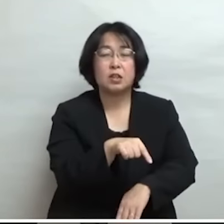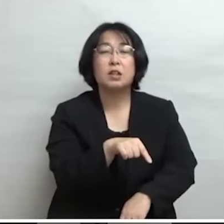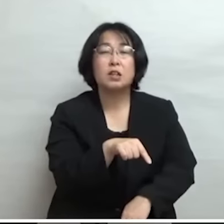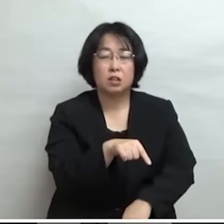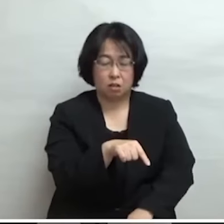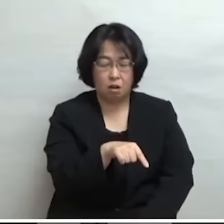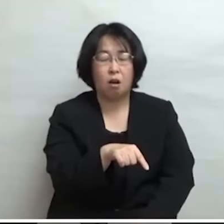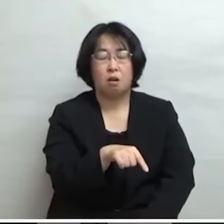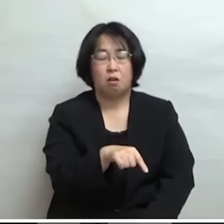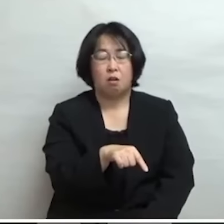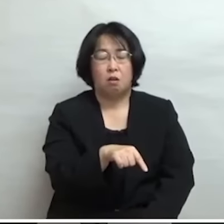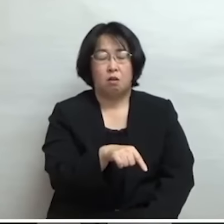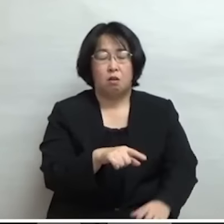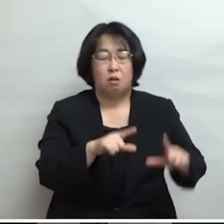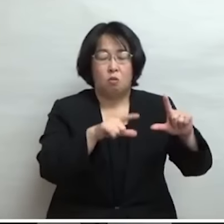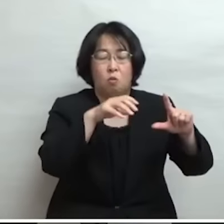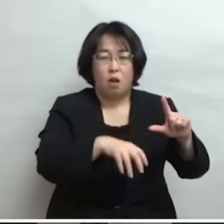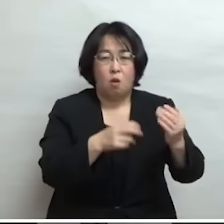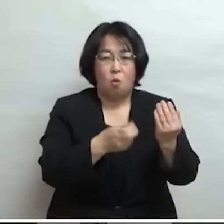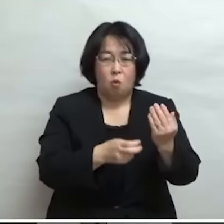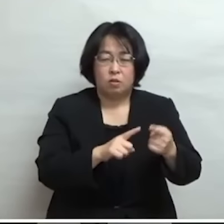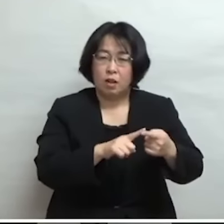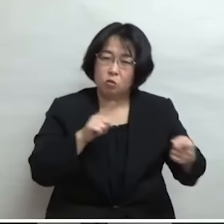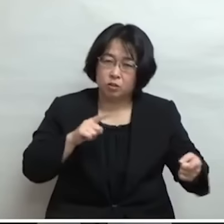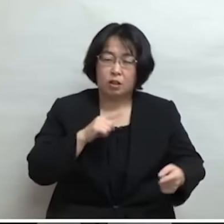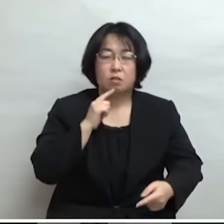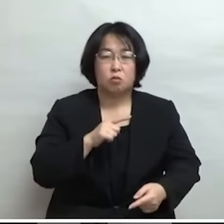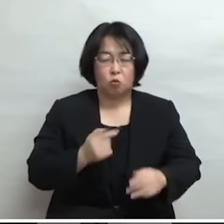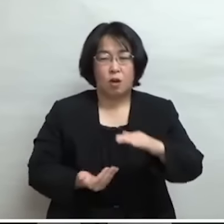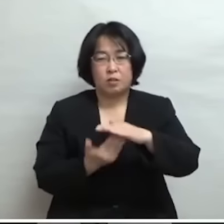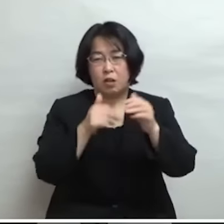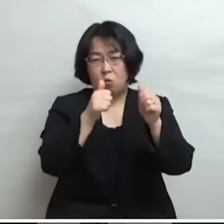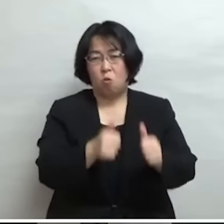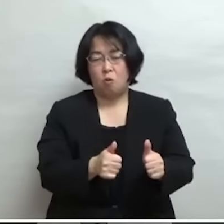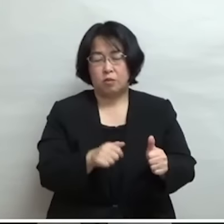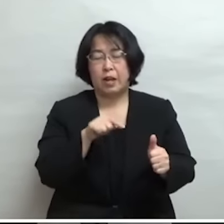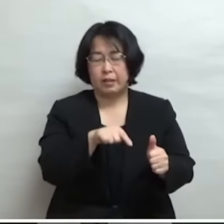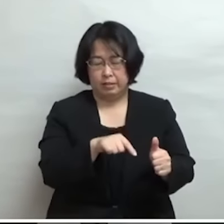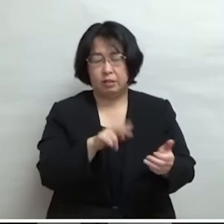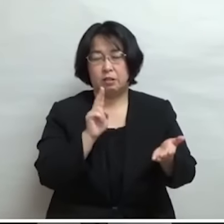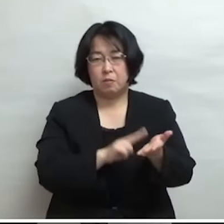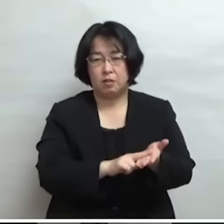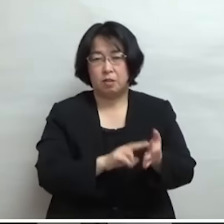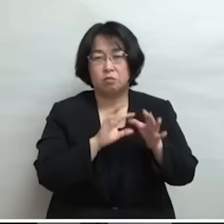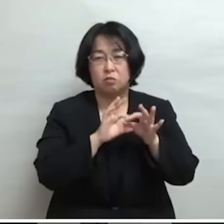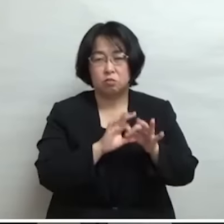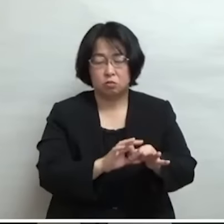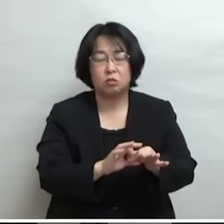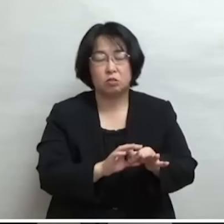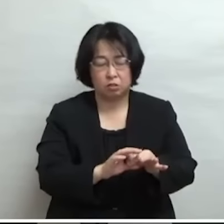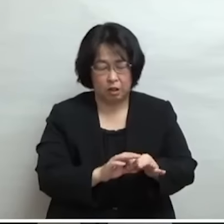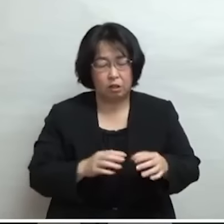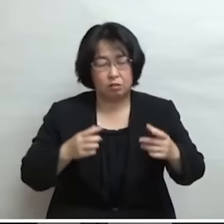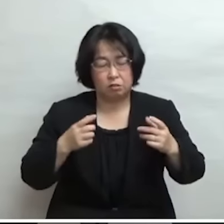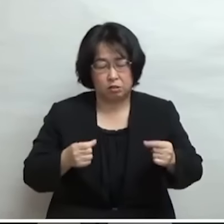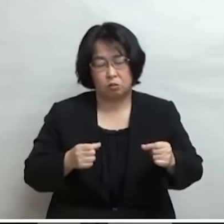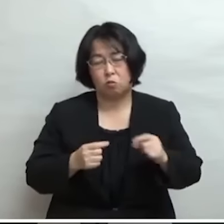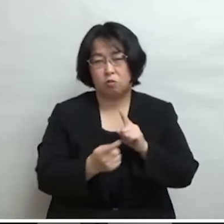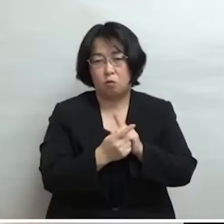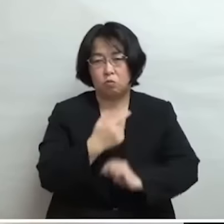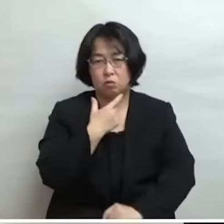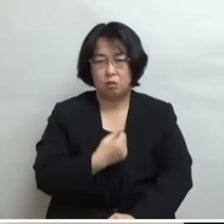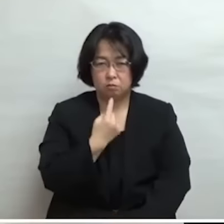くなったということは、これはもう最高裁で決定しているということで、県としてはこの棄却を求めて、ここではしっかり主張していきたいと思っています。 分